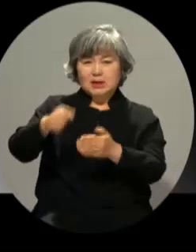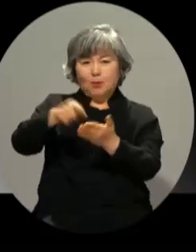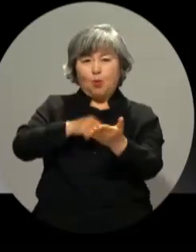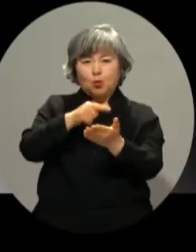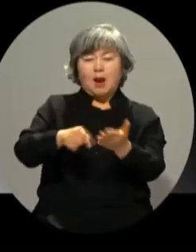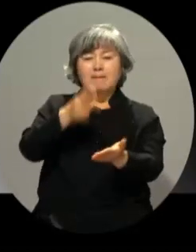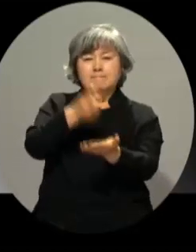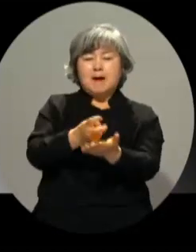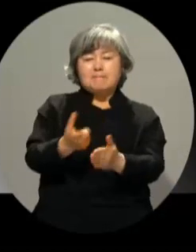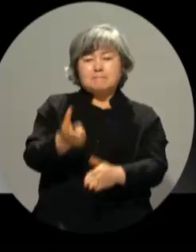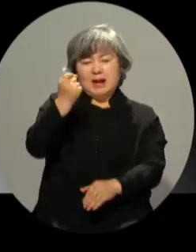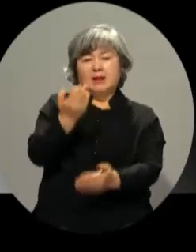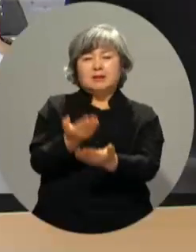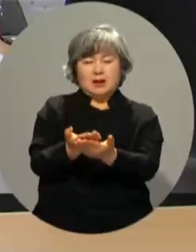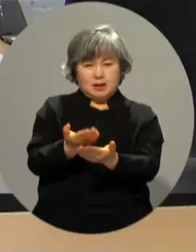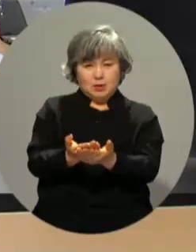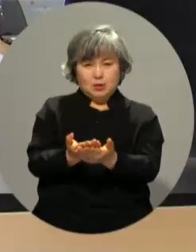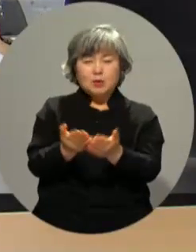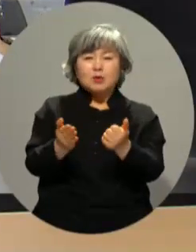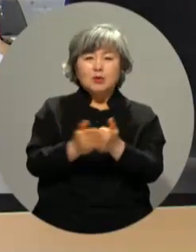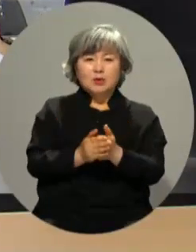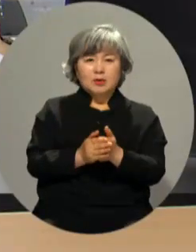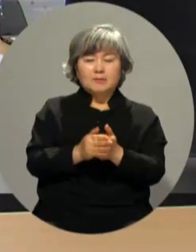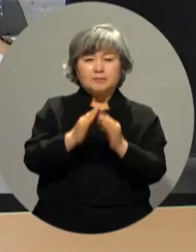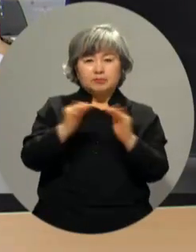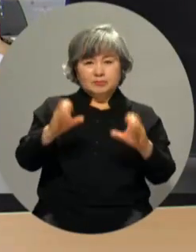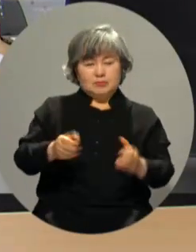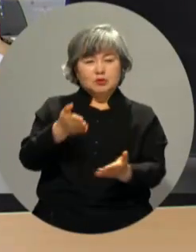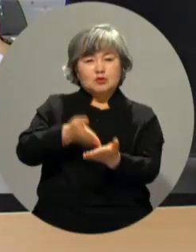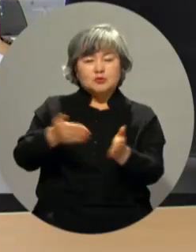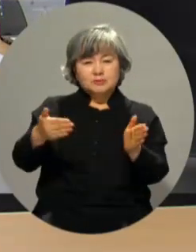조속한 입법을 촉구했습니다 전북권 뉴스였습니다